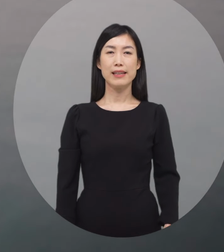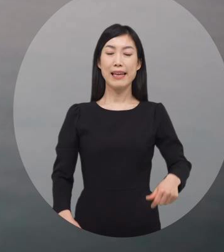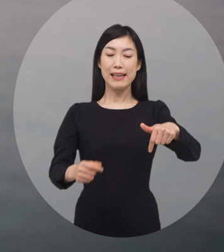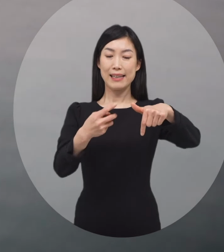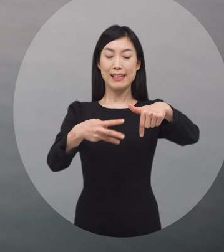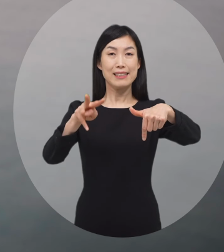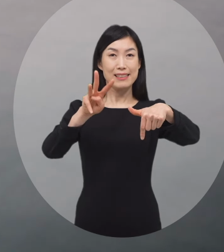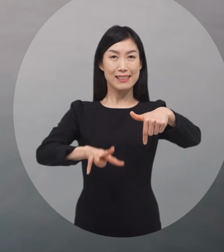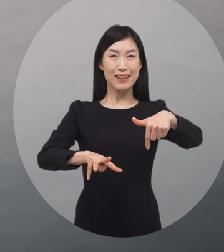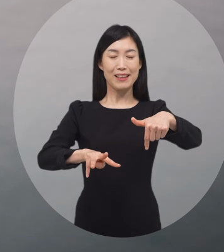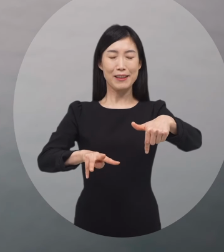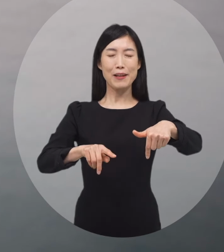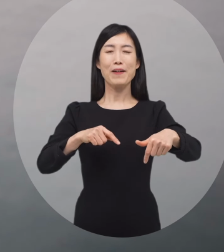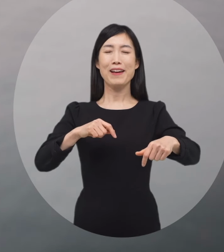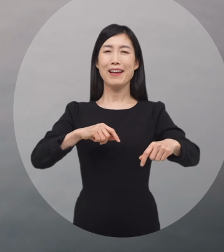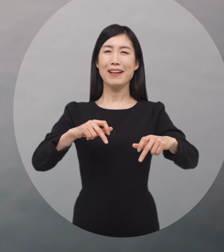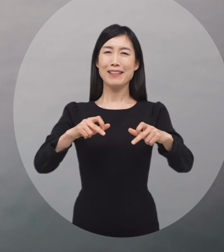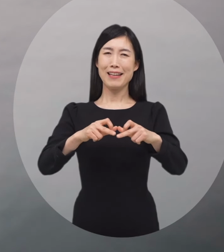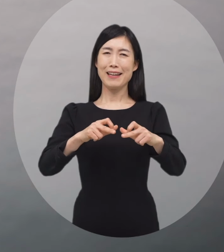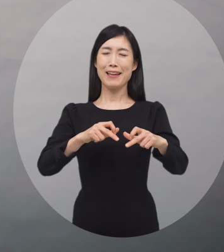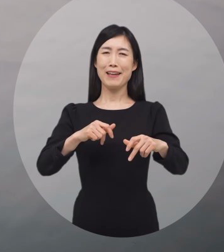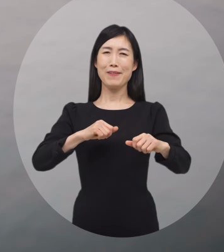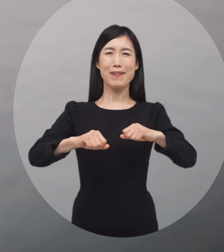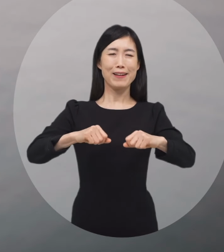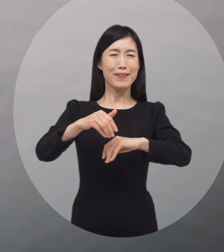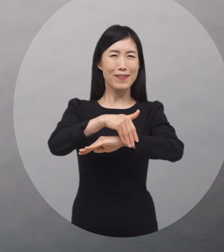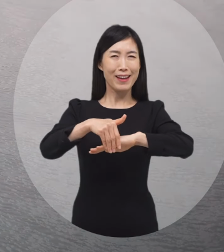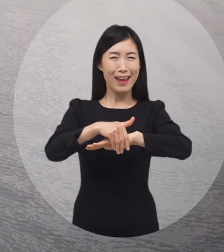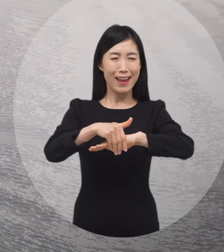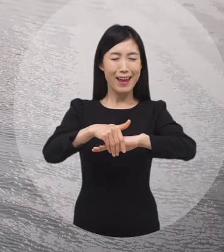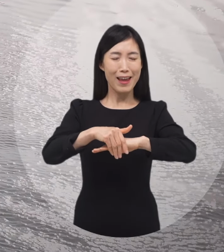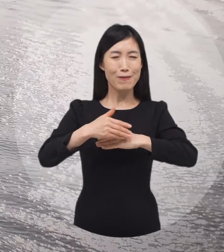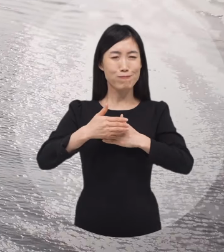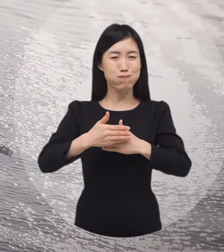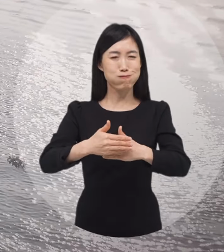인천에서 불어오는 포근한 바람은 10년간 이어졌습니다.